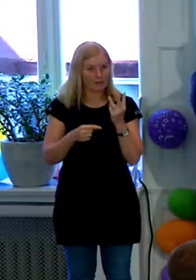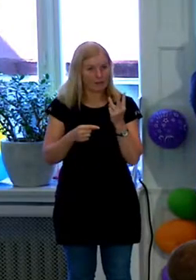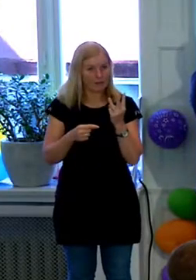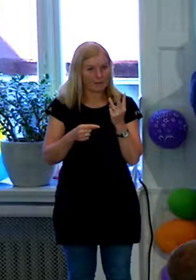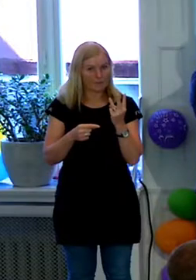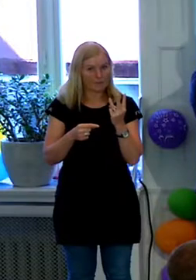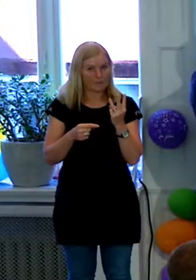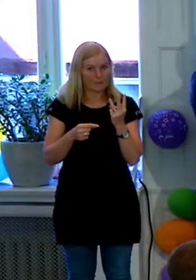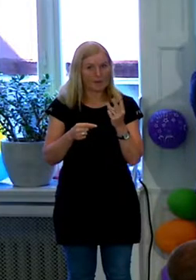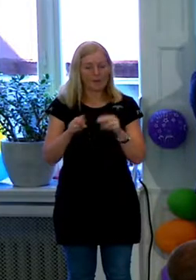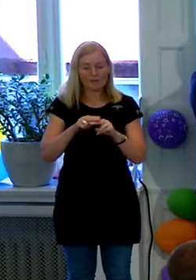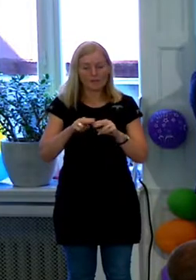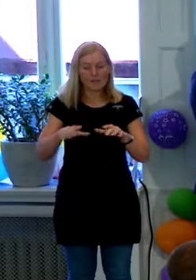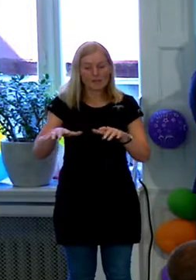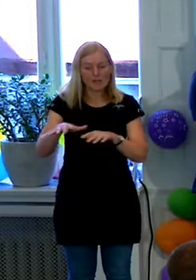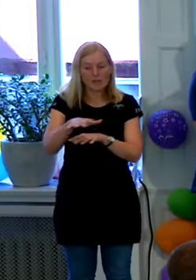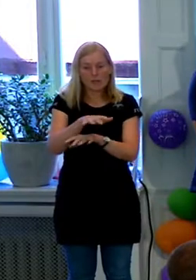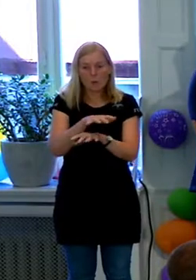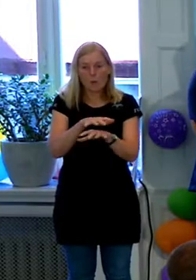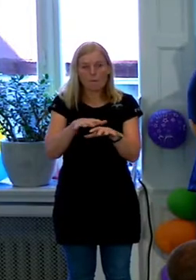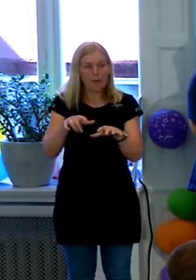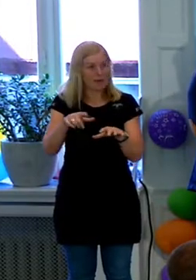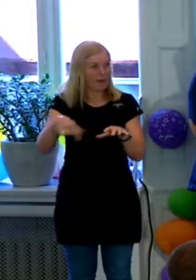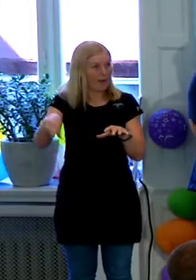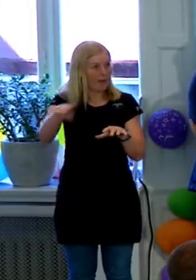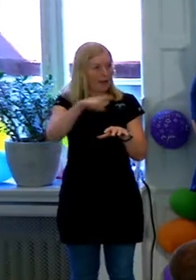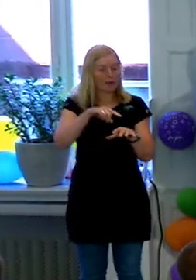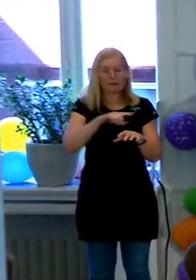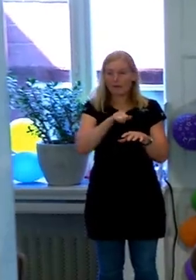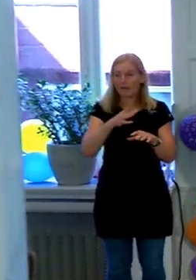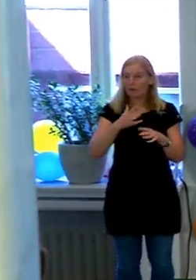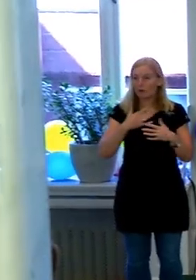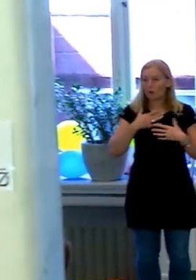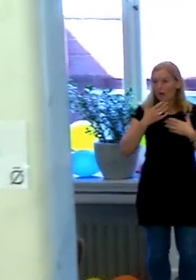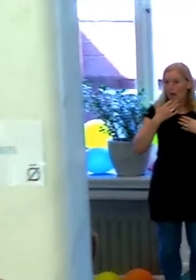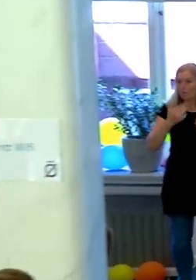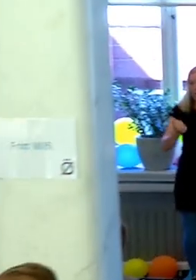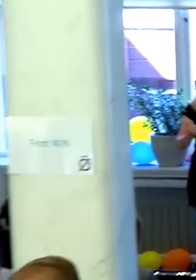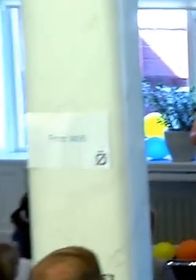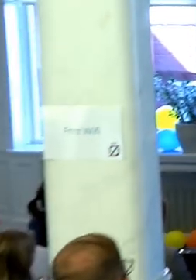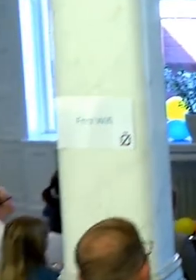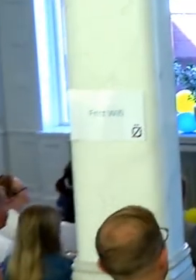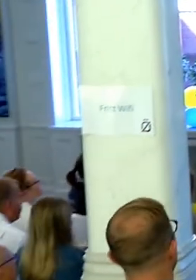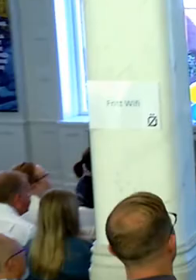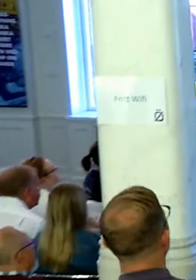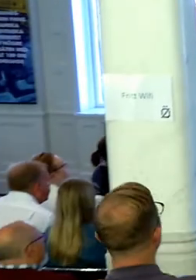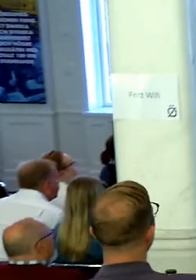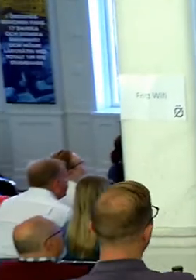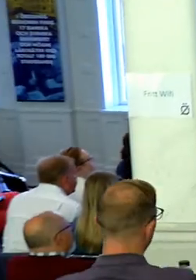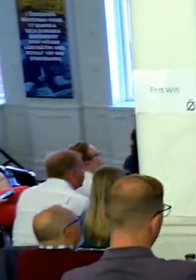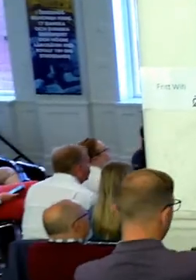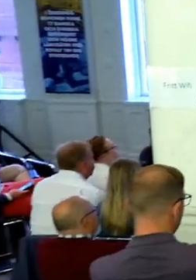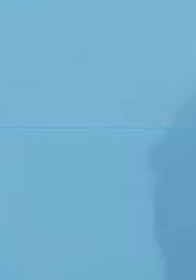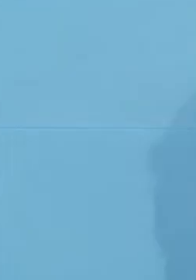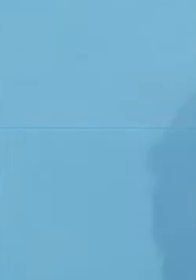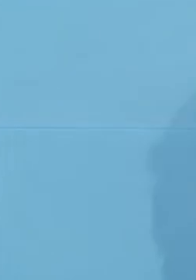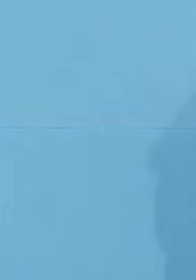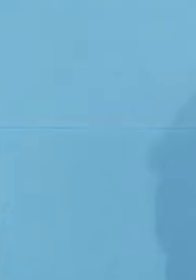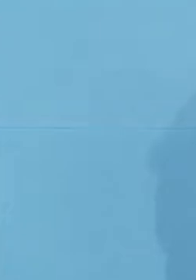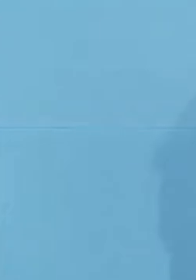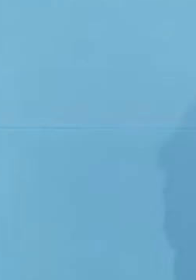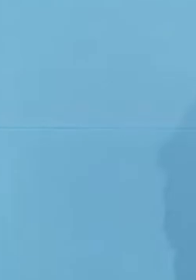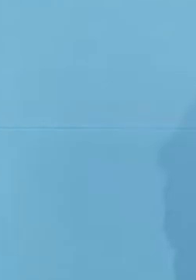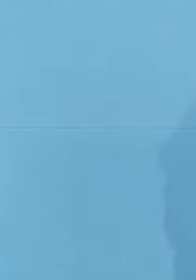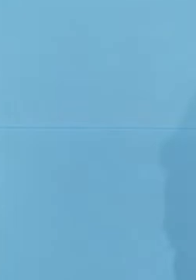ska bara ha lite känsla i rummet för vad ni tycker skulle vara mest bäst utifrån ert perspektiv. Vi har alltså tunnel,